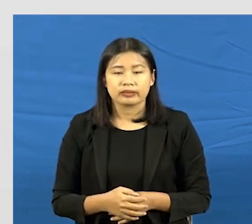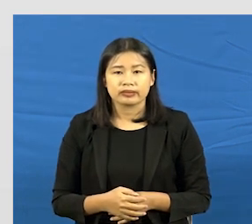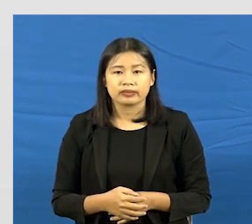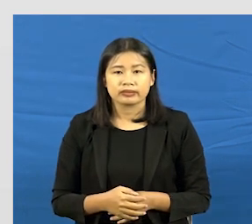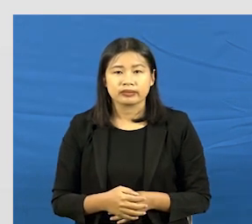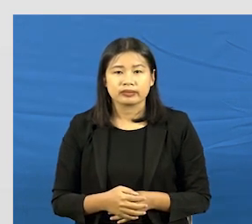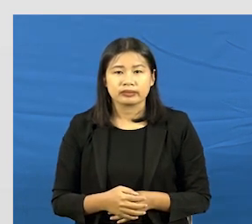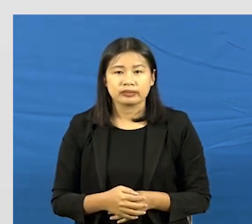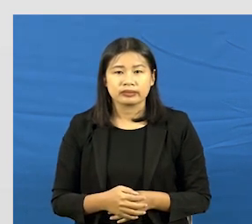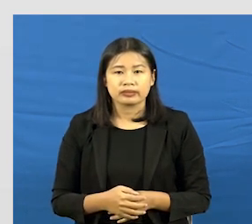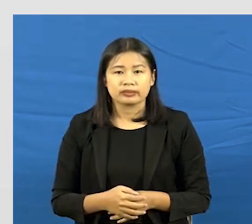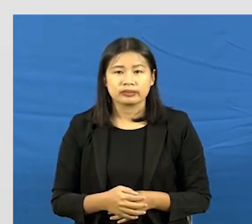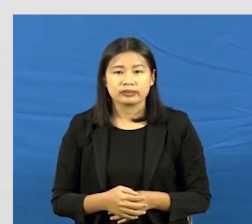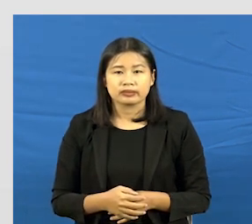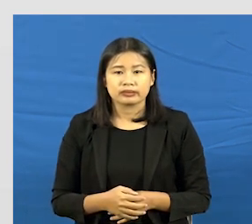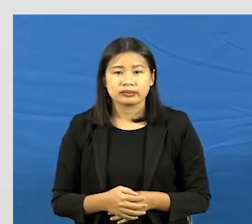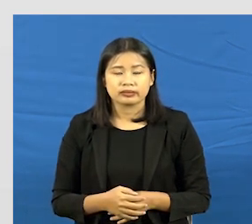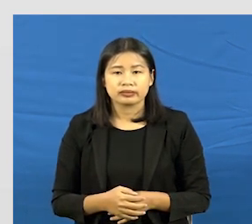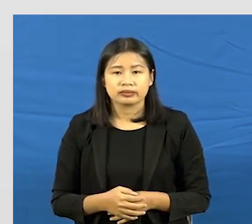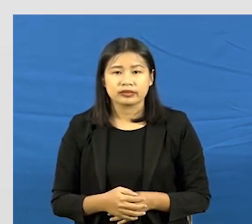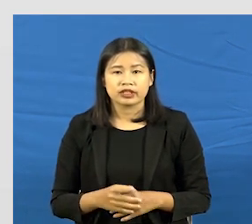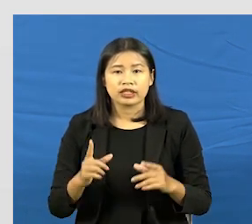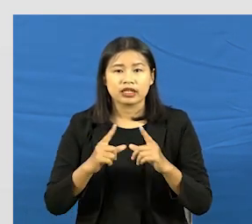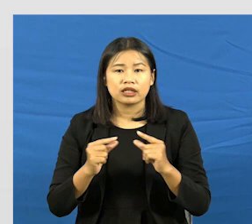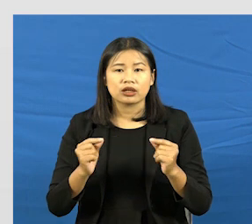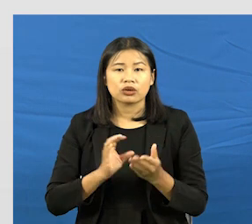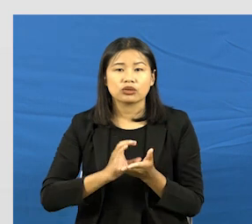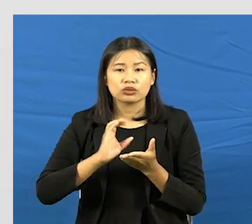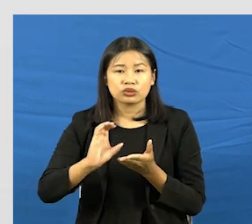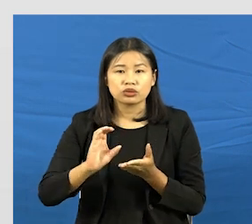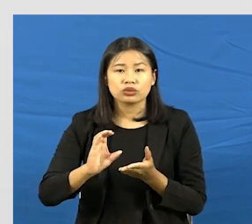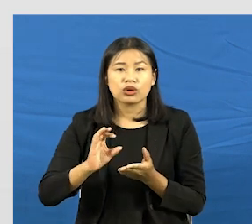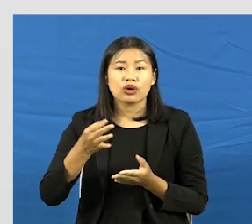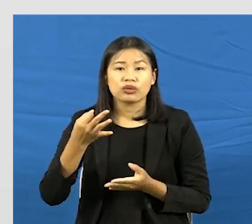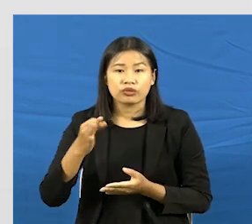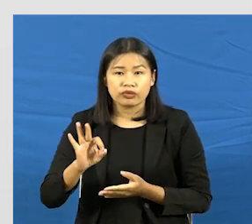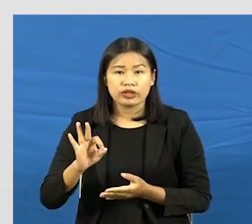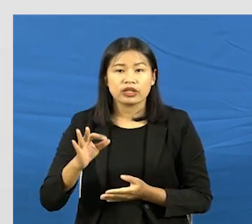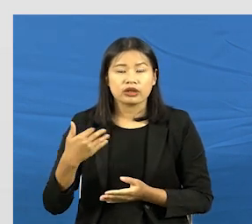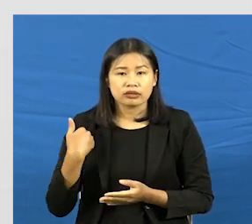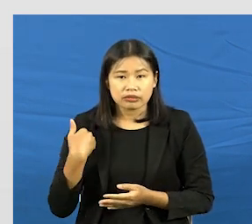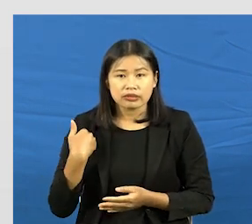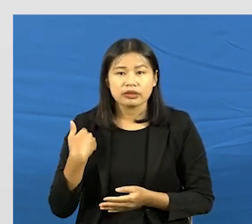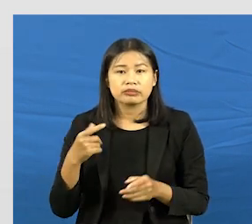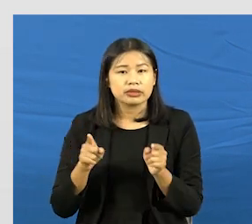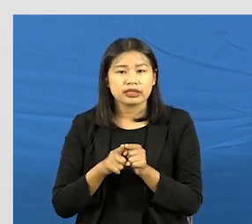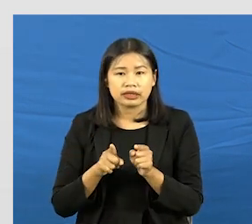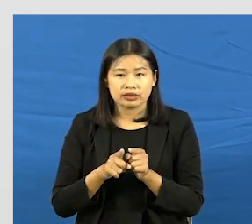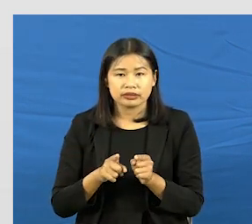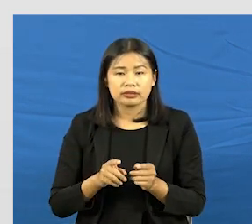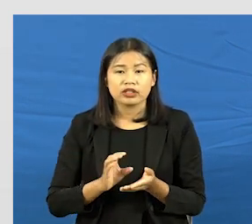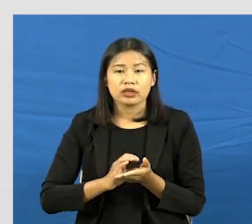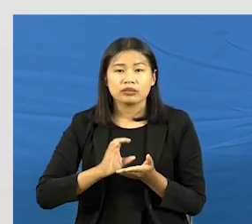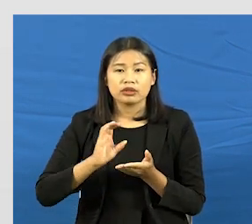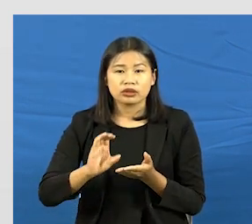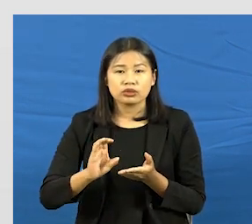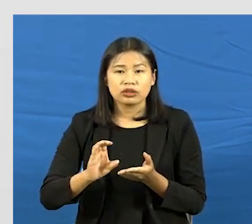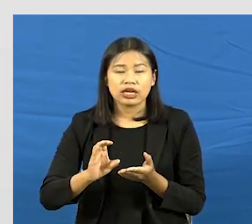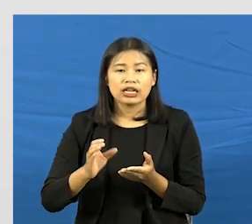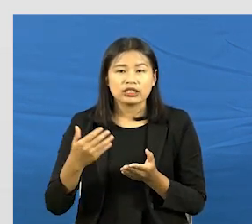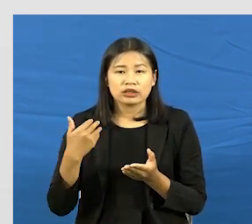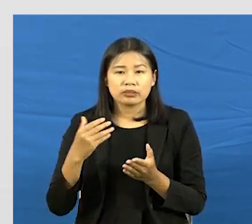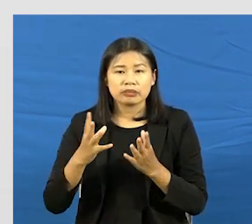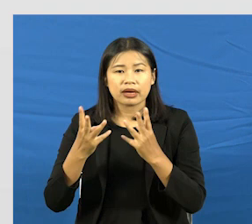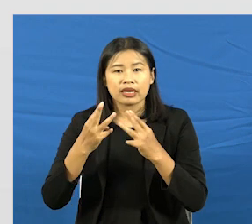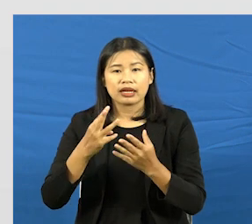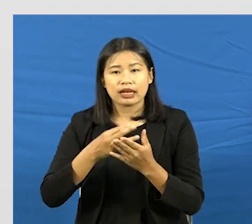ในเรื่องของทุนให้เปล่านะอีกทุนหนึ่งนะครับทุนตรงนี้มหาวิทยาลัยก็จะดำเนินการจัดสรรให้นักศึกษาเป็นประจำทุกปีนะครับ